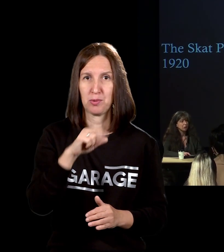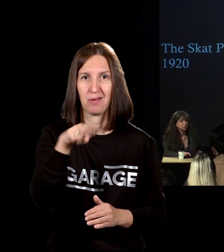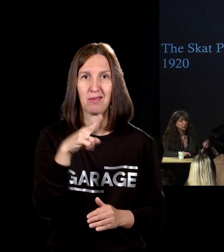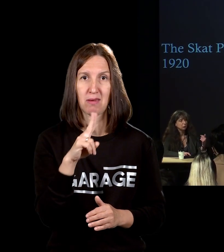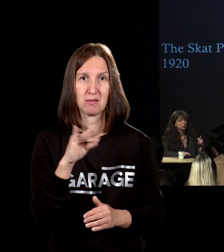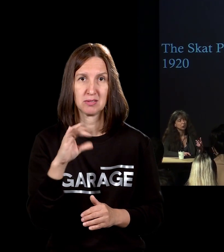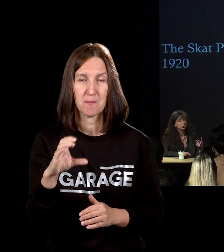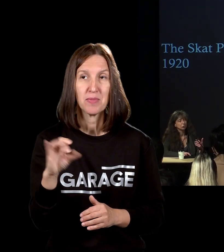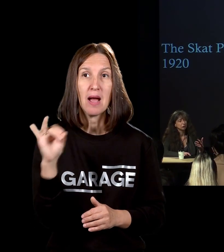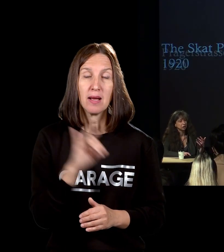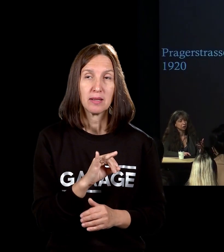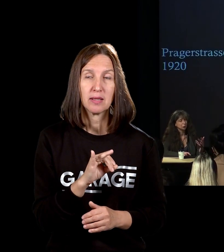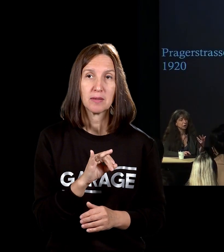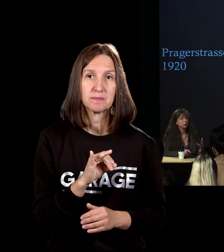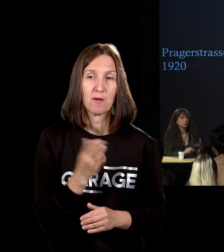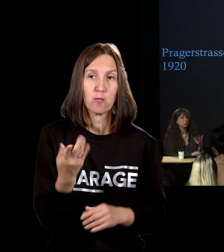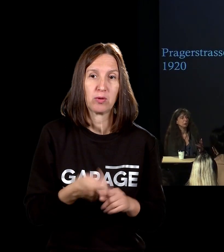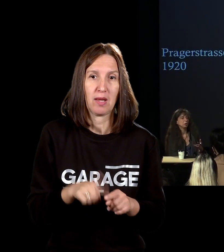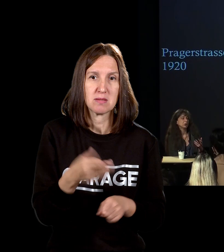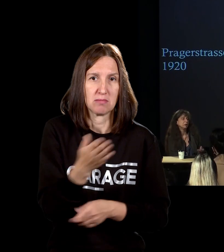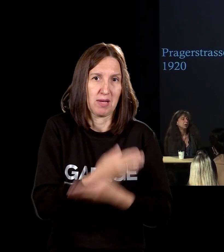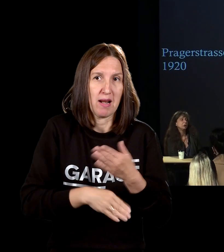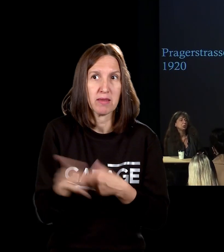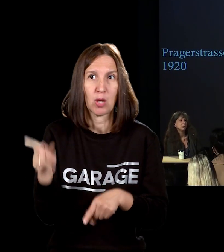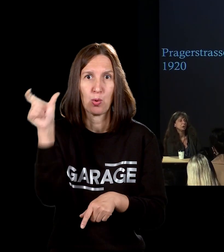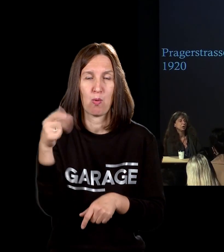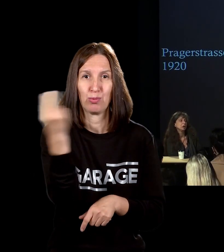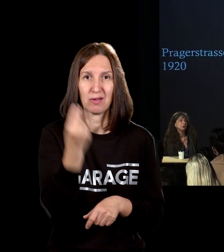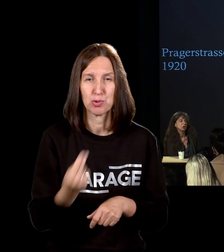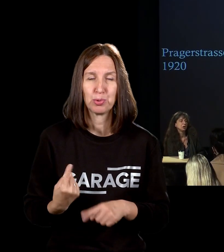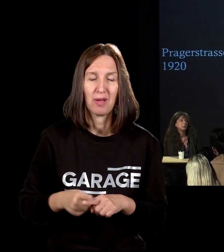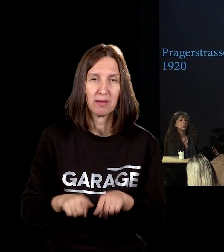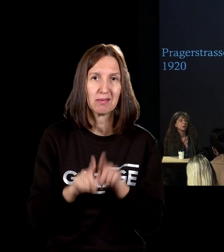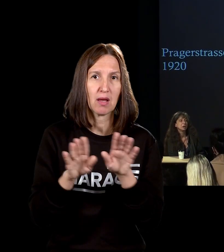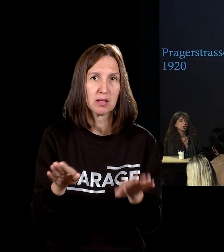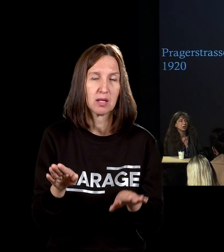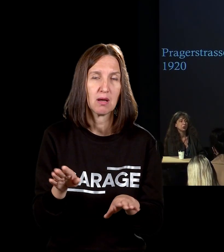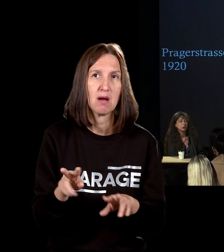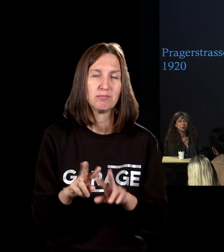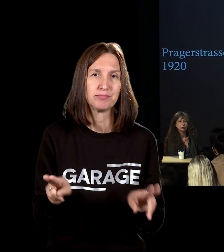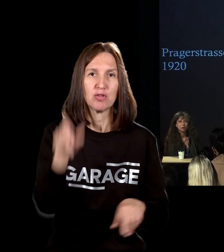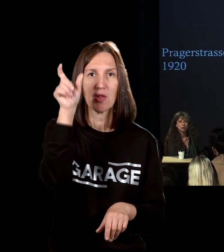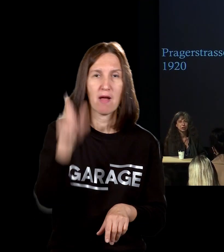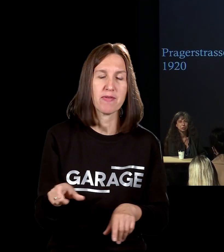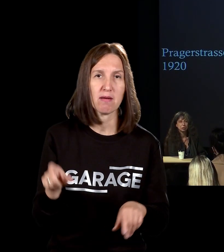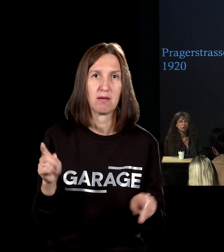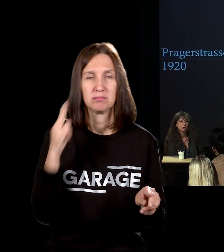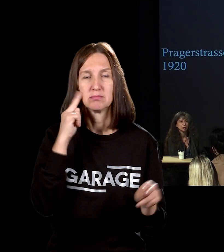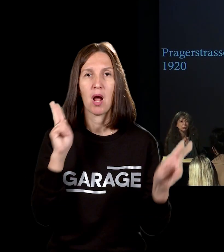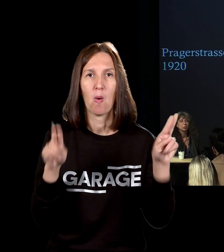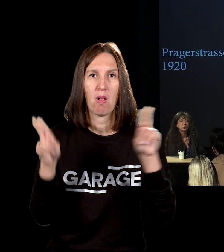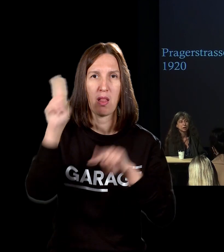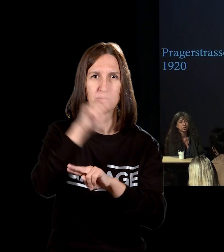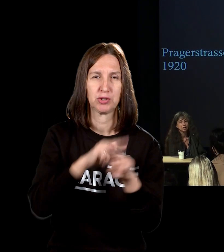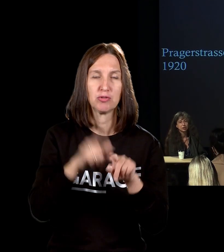И как бы те люди, те существа, которых он представляет, это такие человек-коллаж, да, это человек,